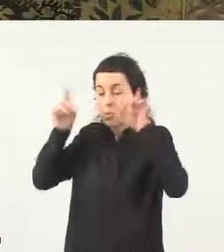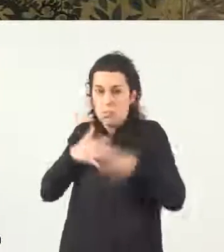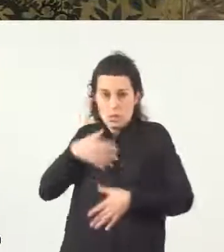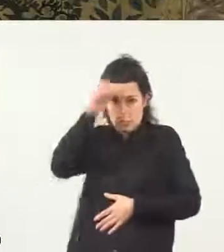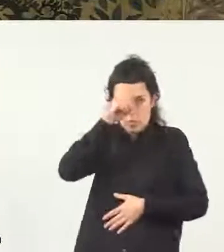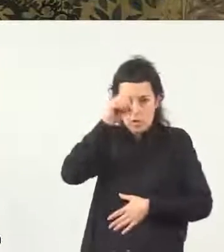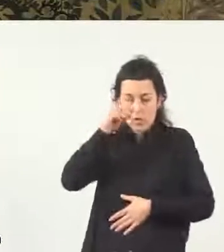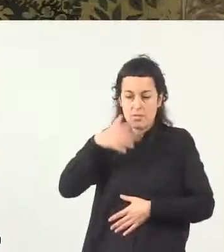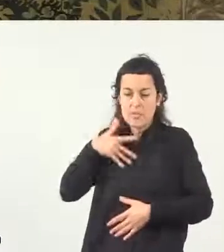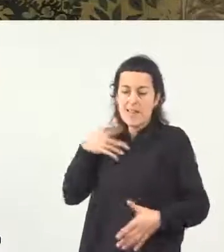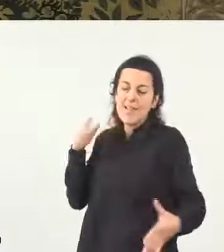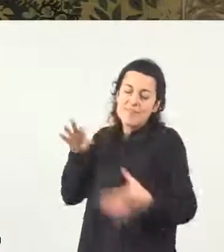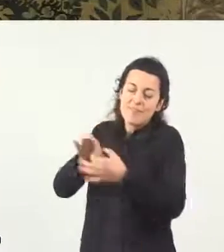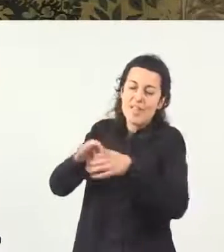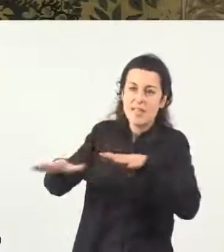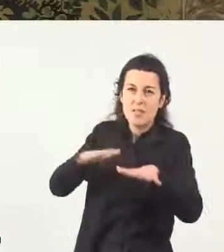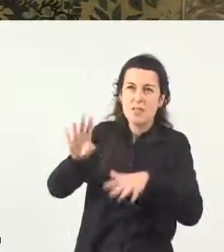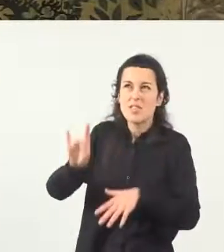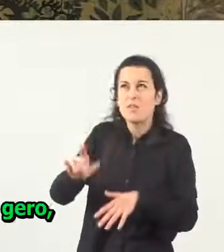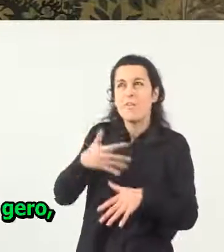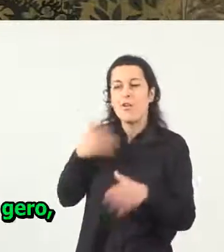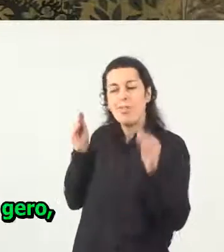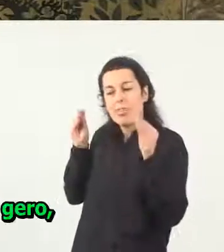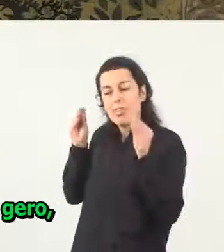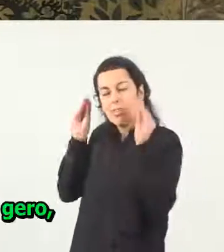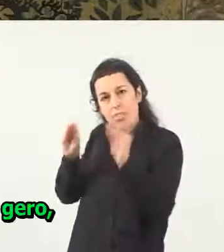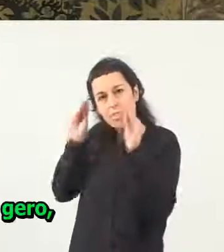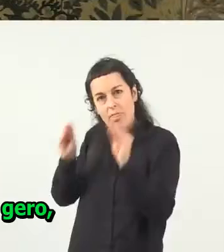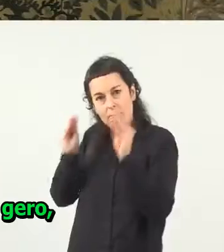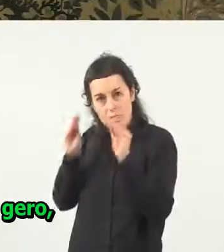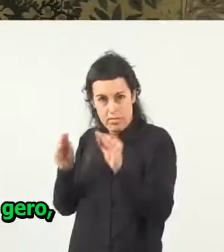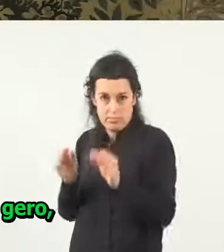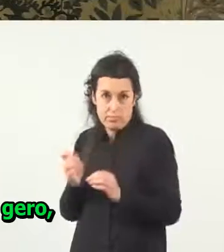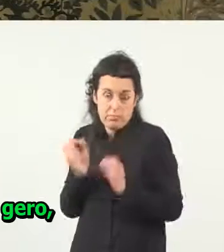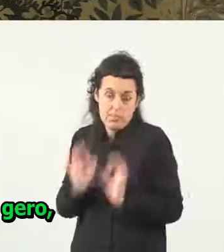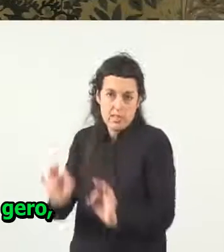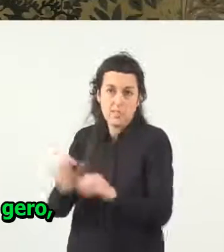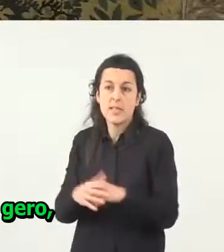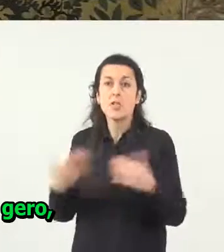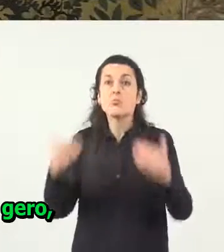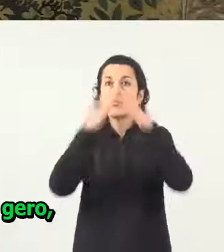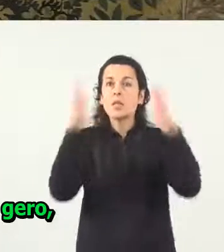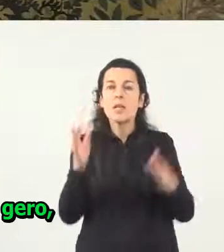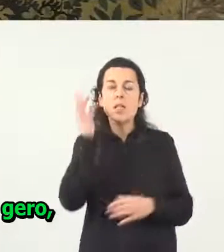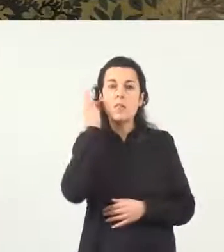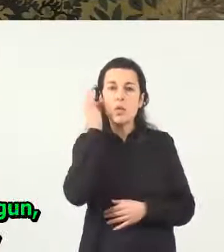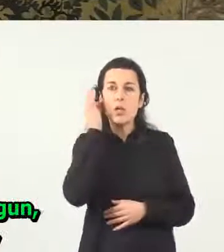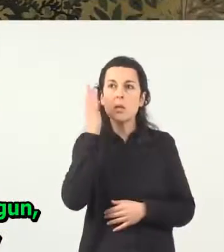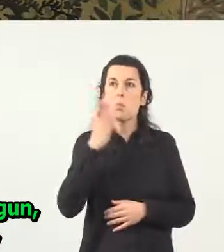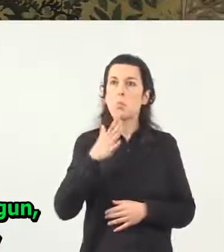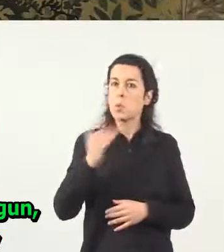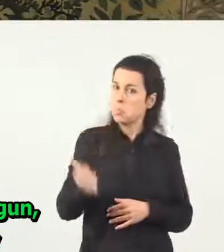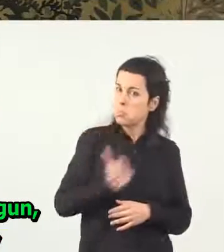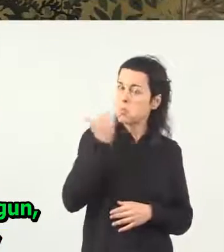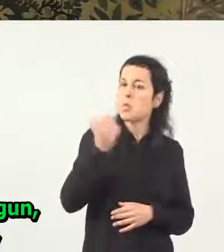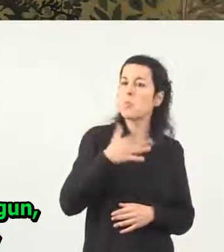ustez, aktivismoarekin bai, baina gehiago formakuntzarekin. Aldiz, emakumeen etxe bat, pentsatzen badugu, izan daiteke, aukera oso ona,